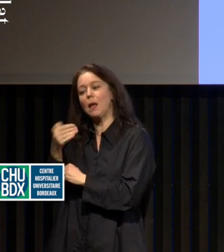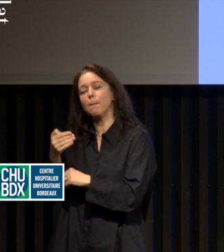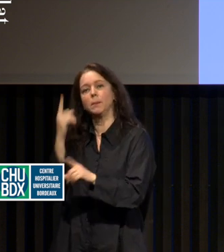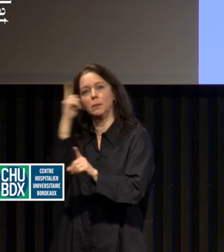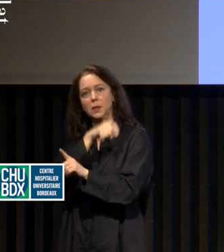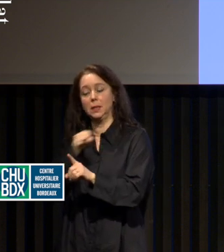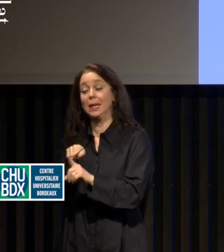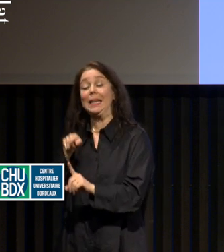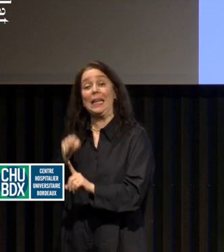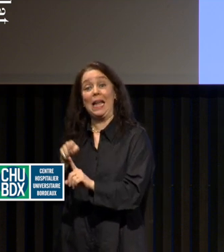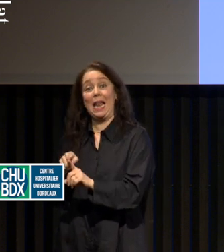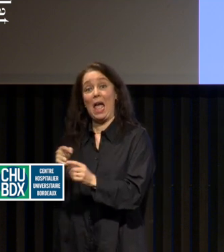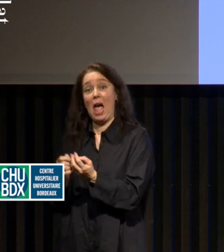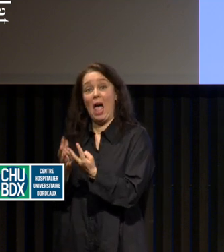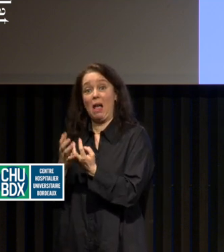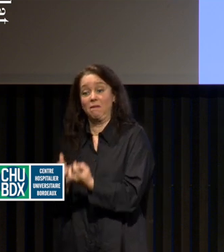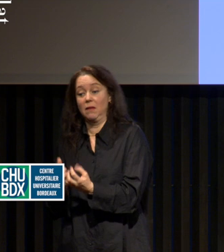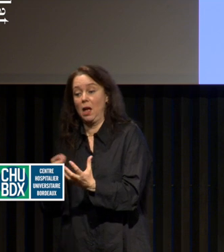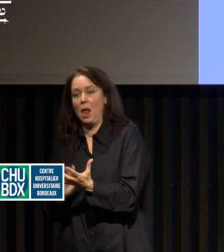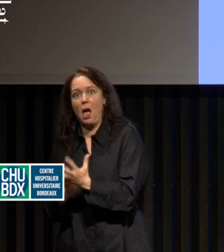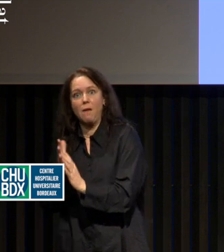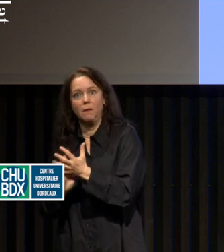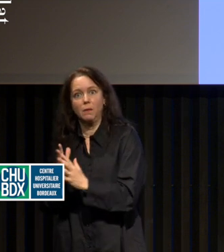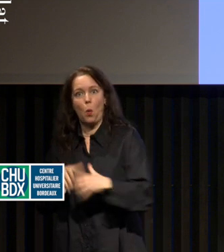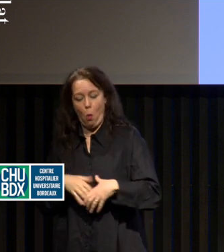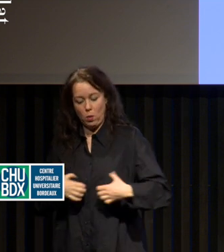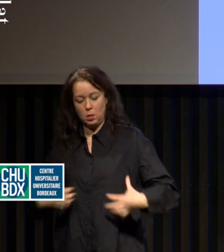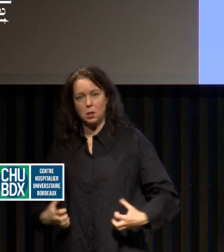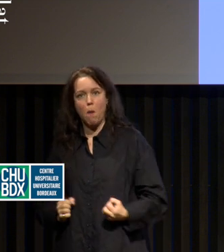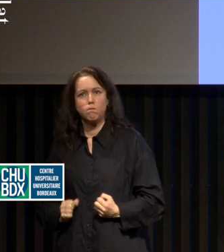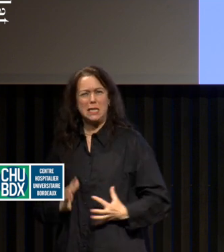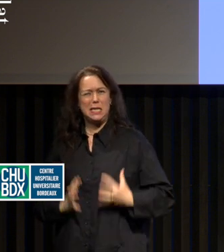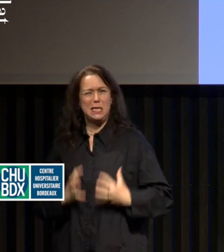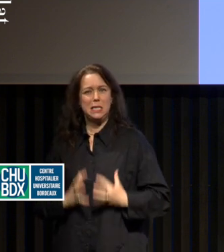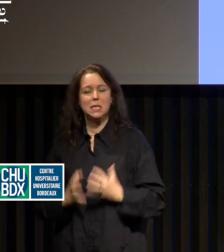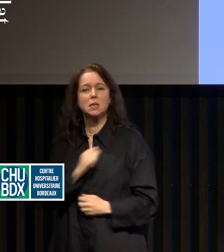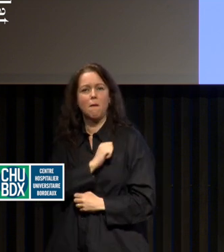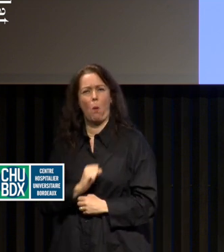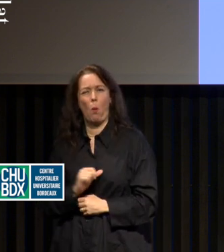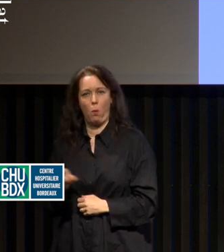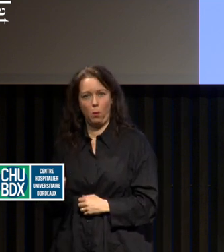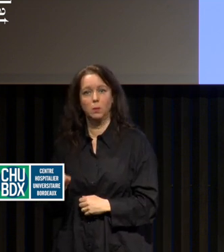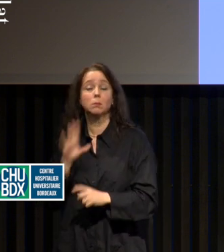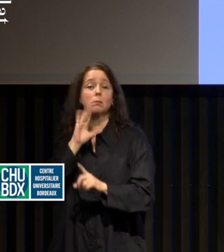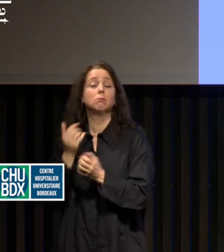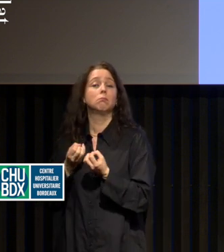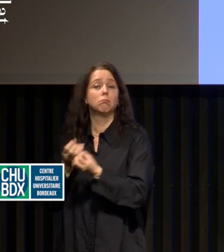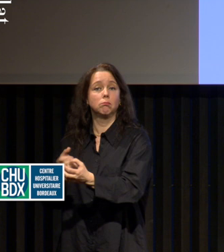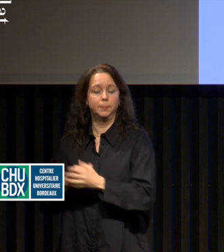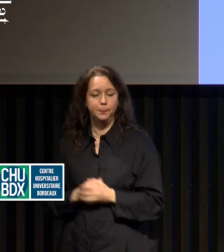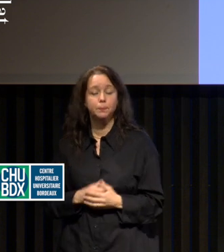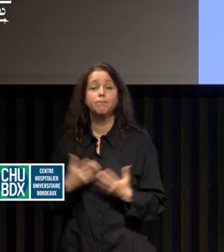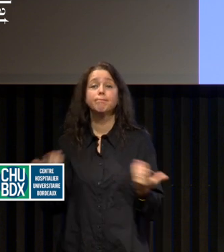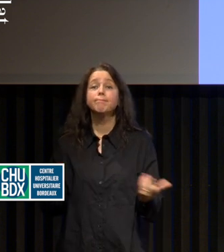une infection avec une inflammation très forte du gros intestin, une colite. Et alors, le traitement de